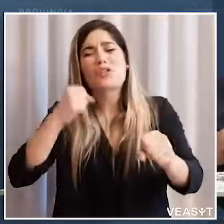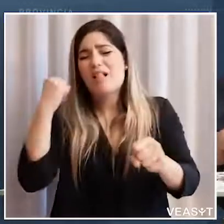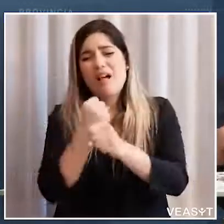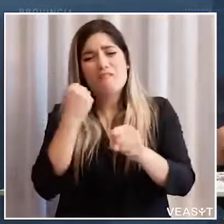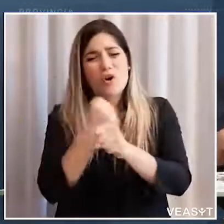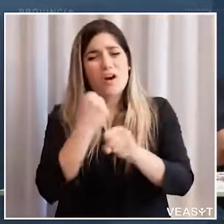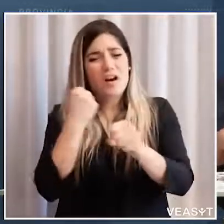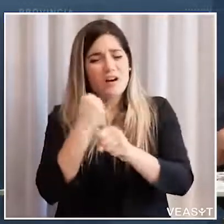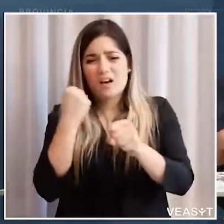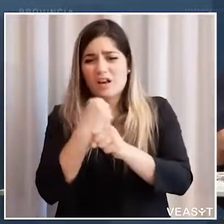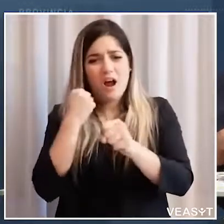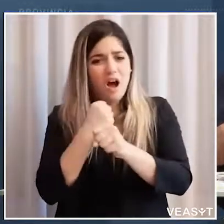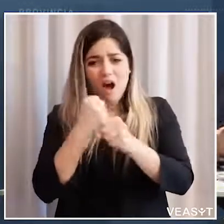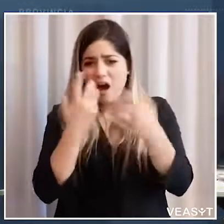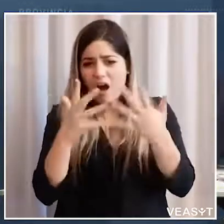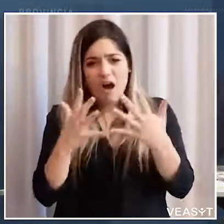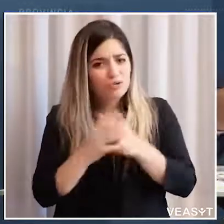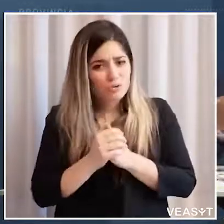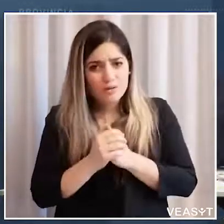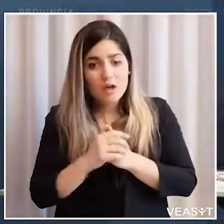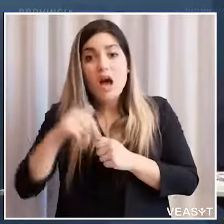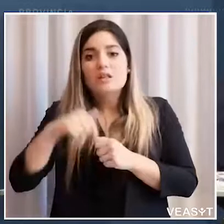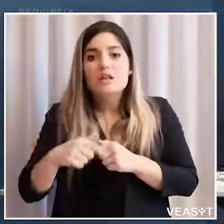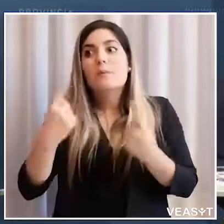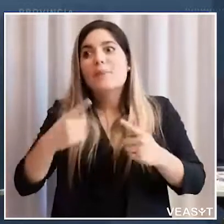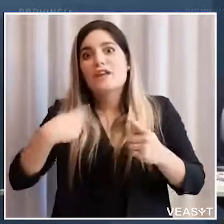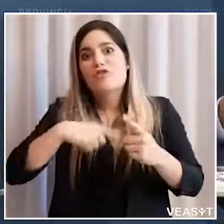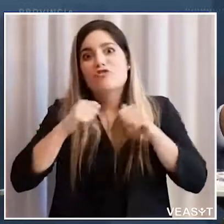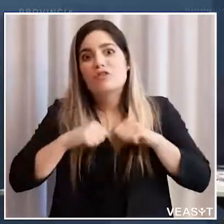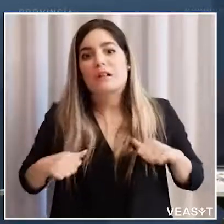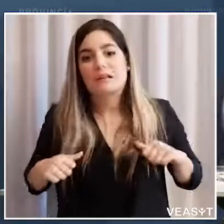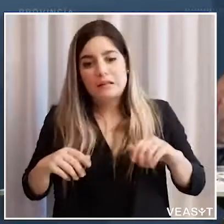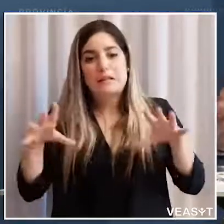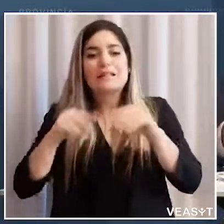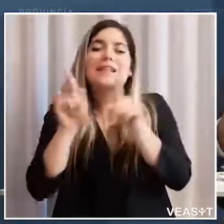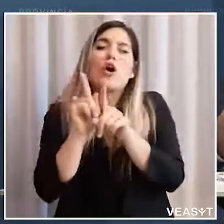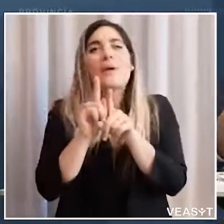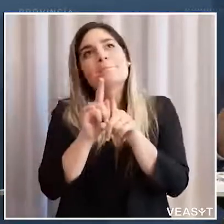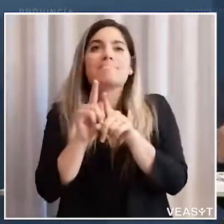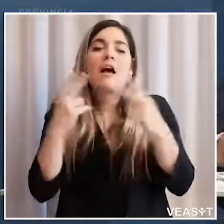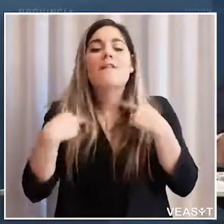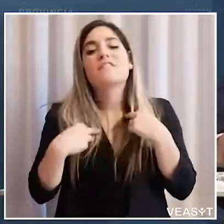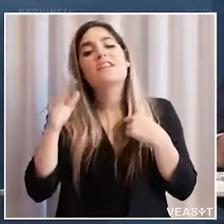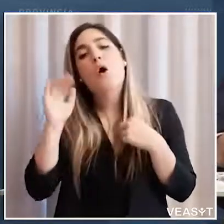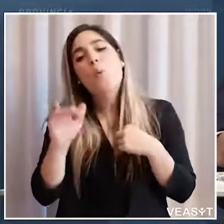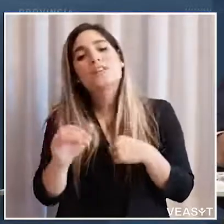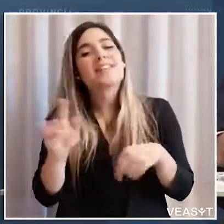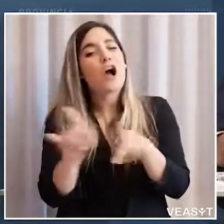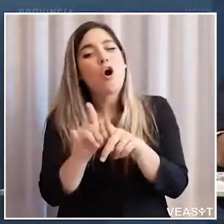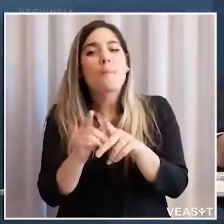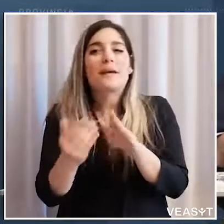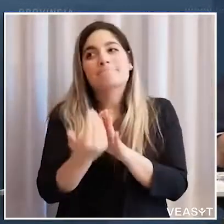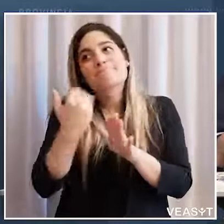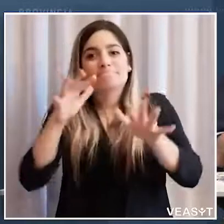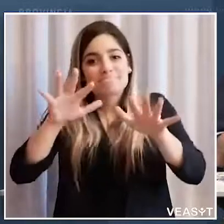che hanno lavorato e per noi cittadini adesso inizia un pochettino una vita quasi quotidiana li posso dire appena